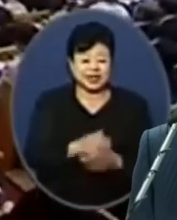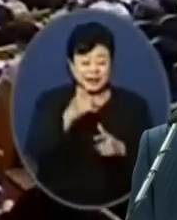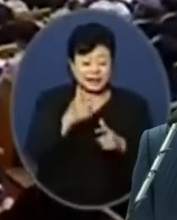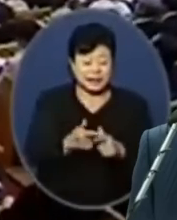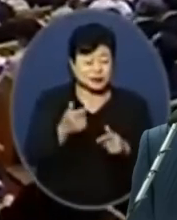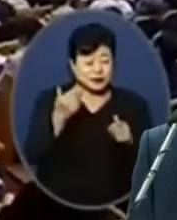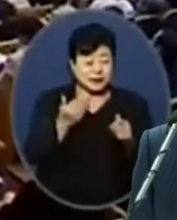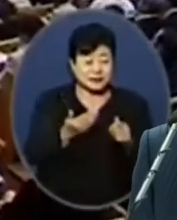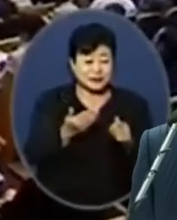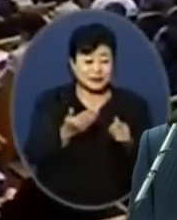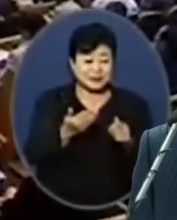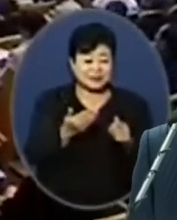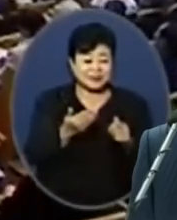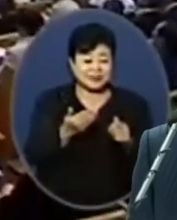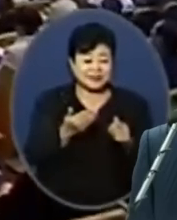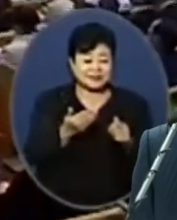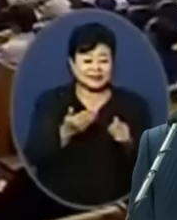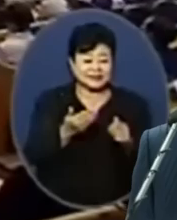예수님께서